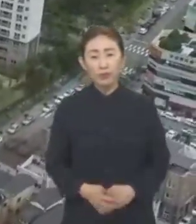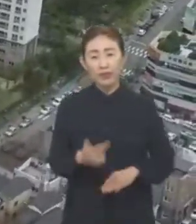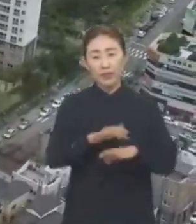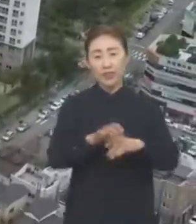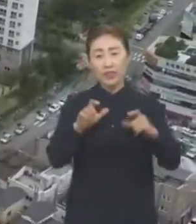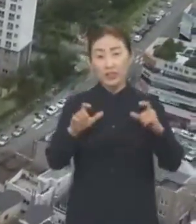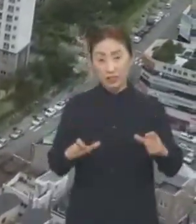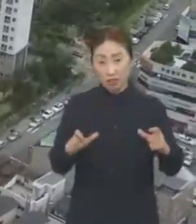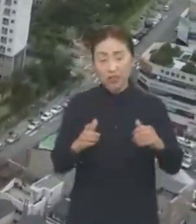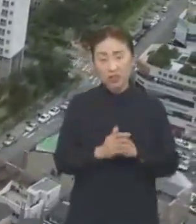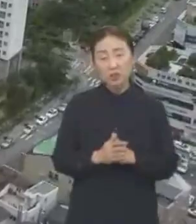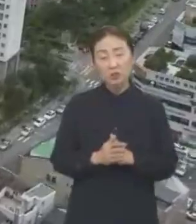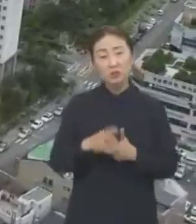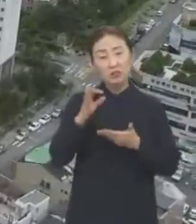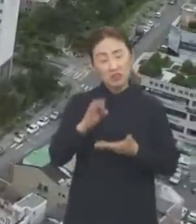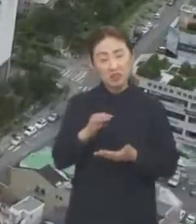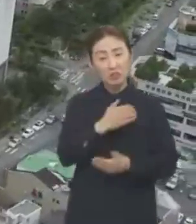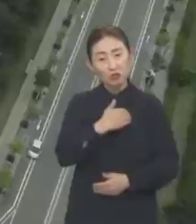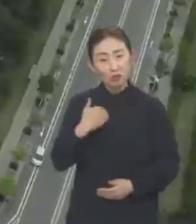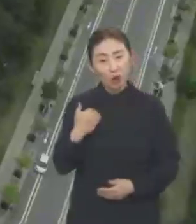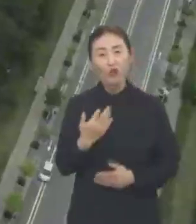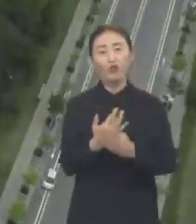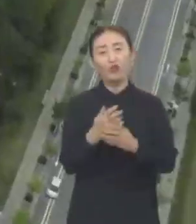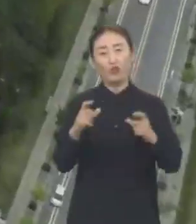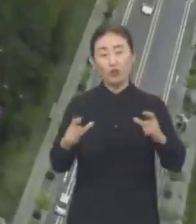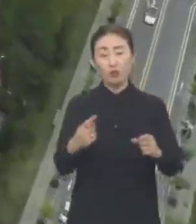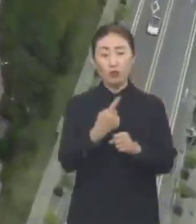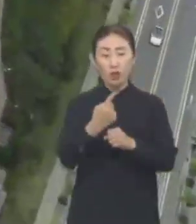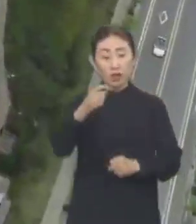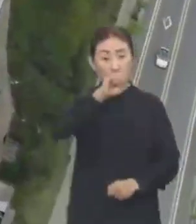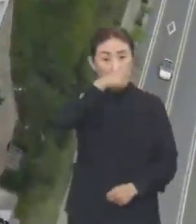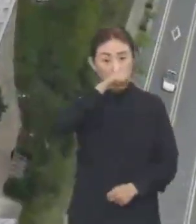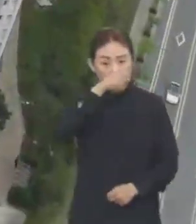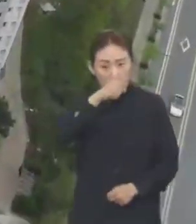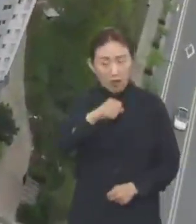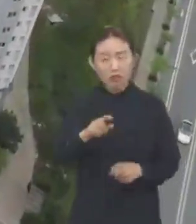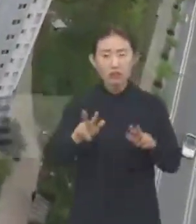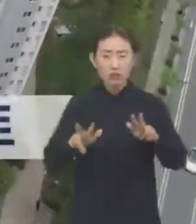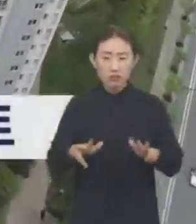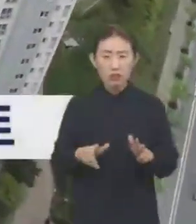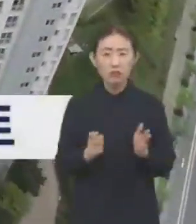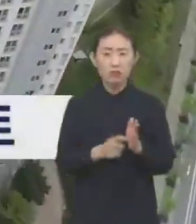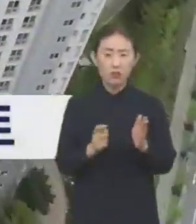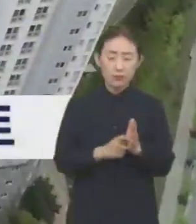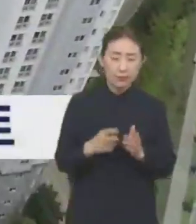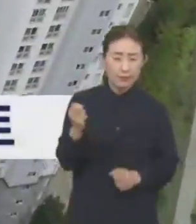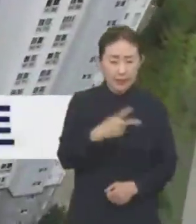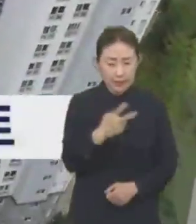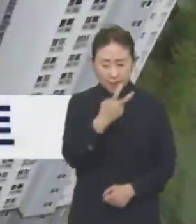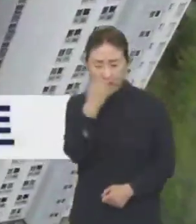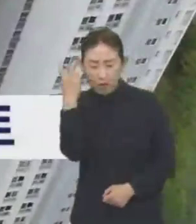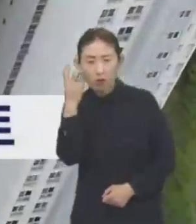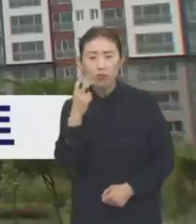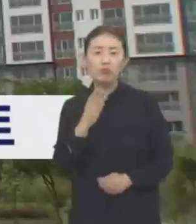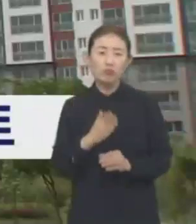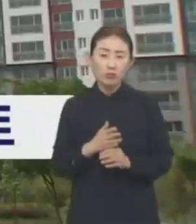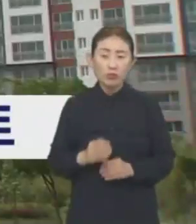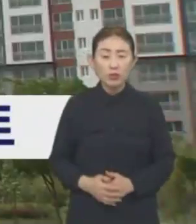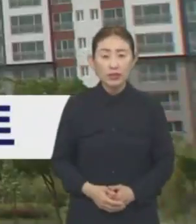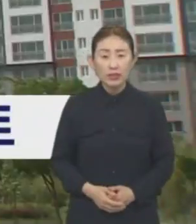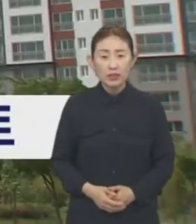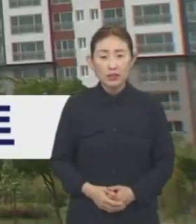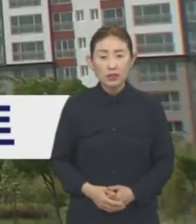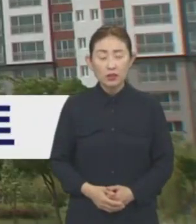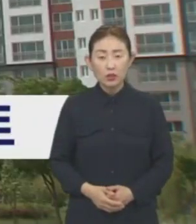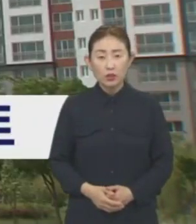대전에서 비교적 재정 형편이 좋다는 유성구는 내년 예산 편성 방향을 원점에서 재검토로 잡았습니다.